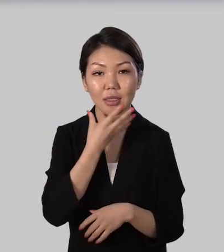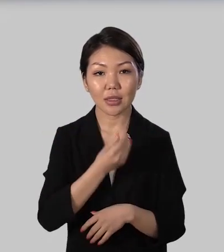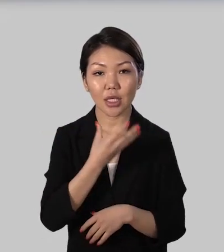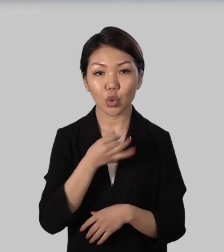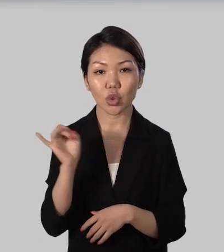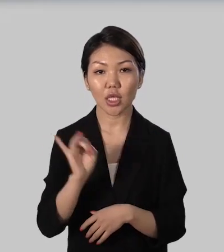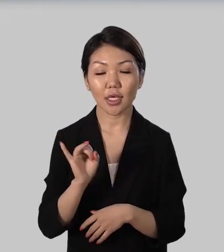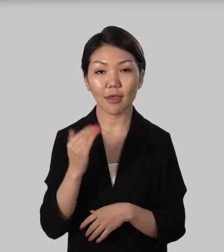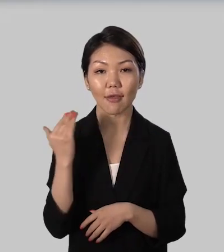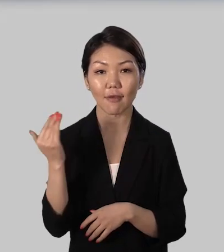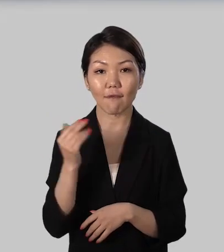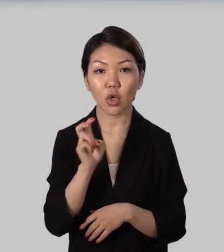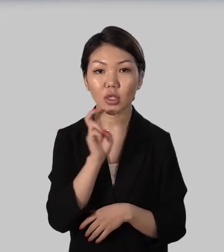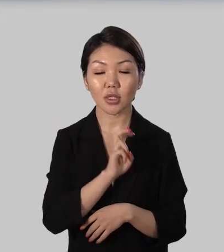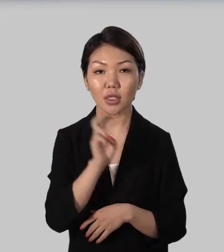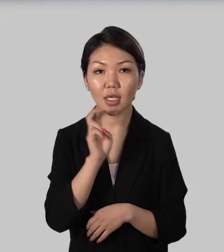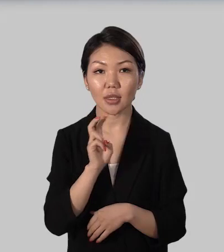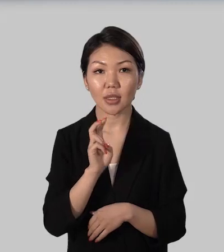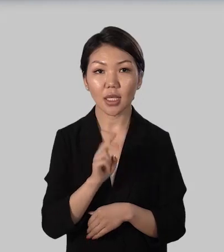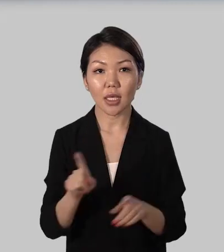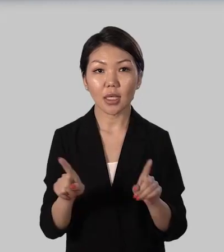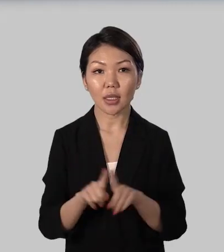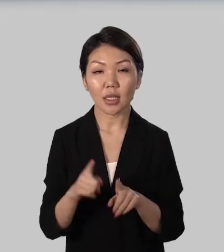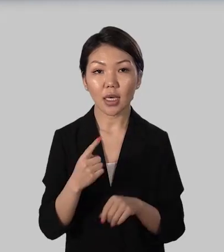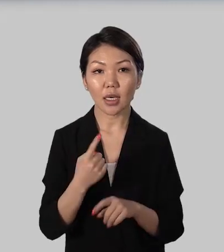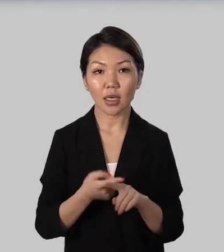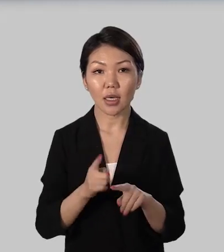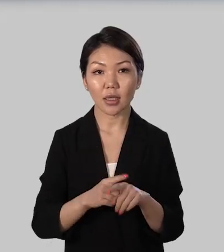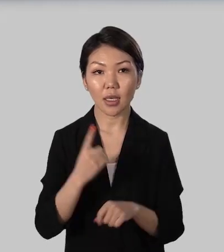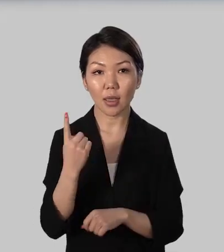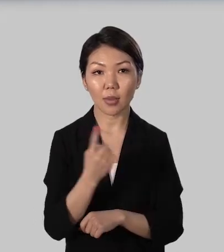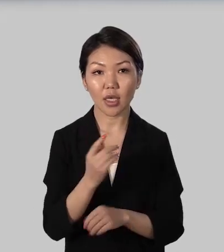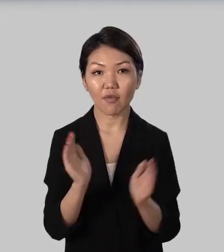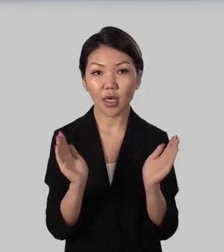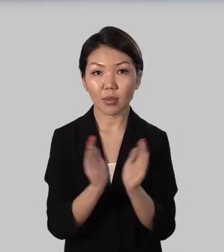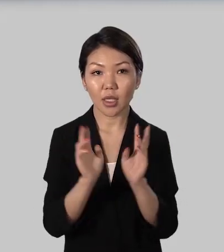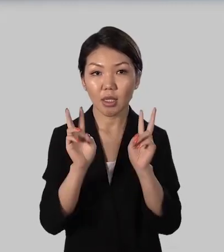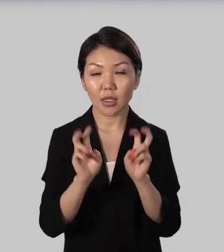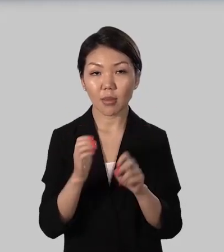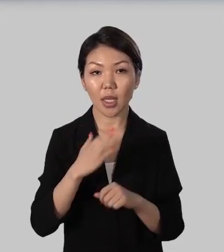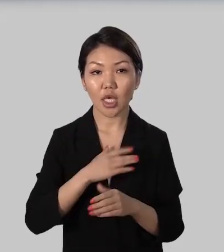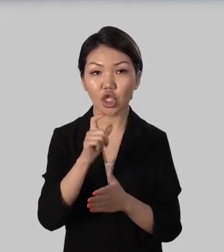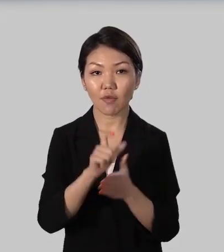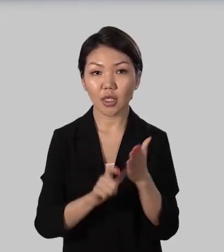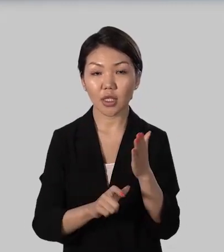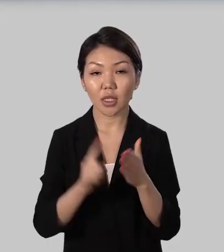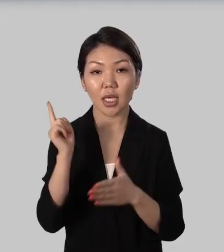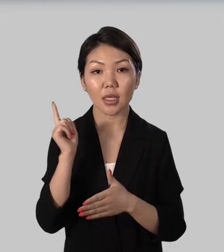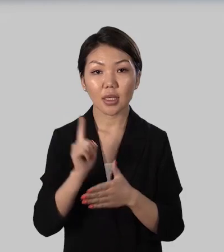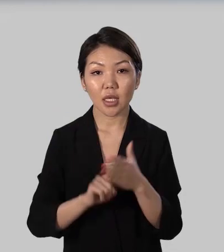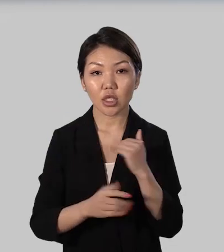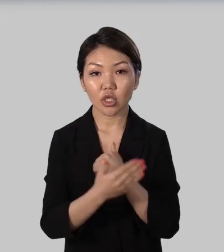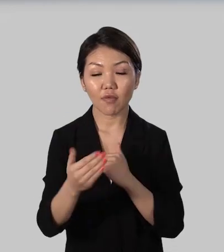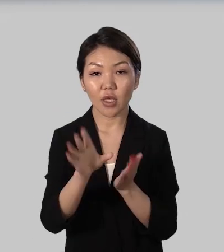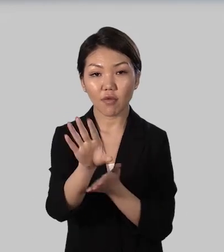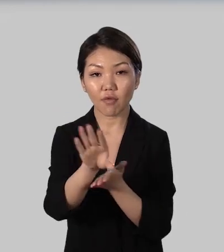так это первая микро тема нашего текста надеюсь вы выписали первое слово с